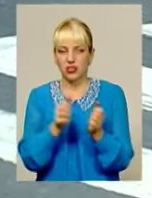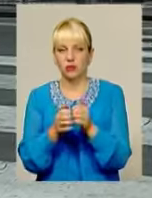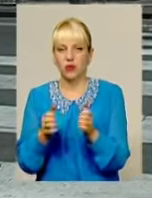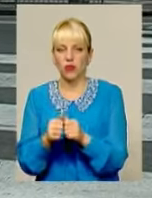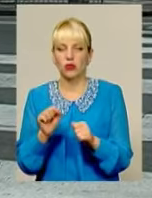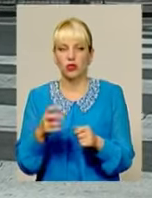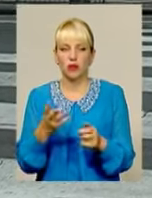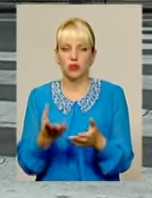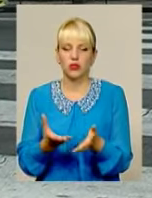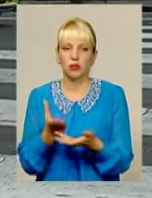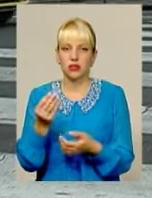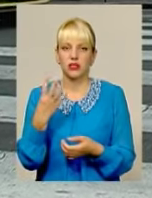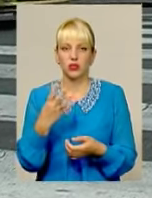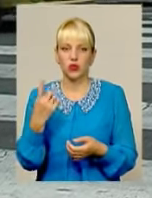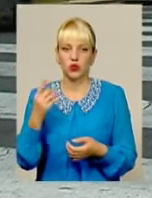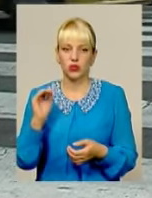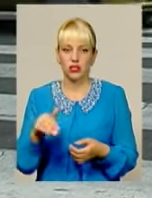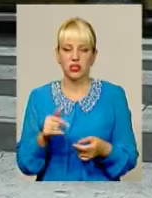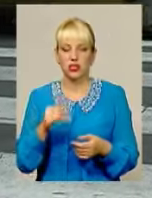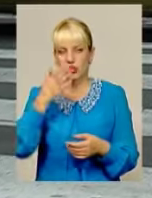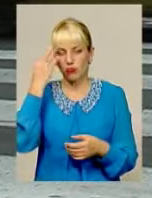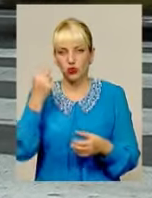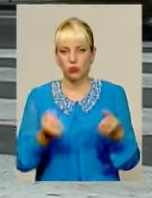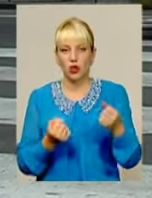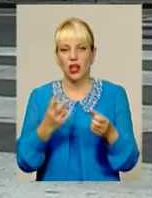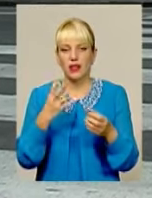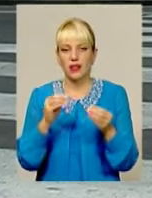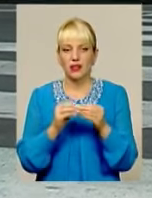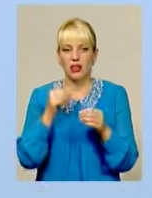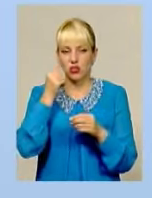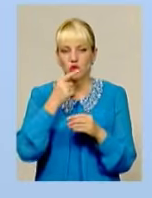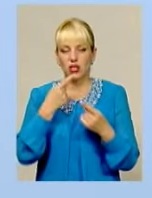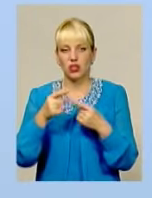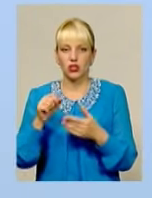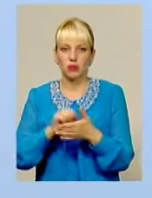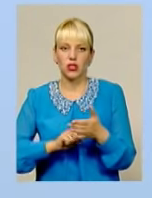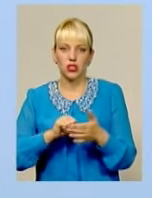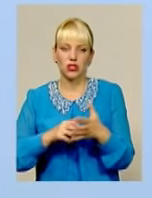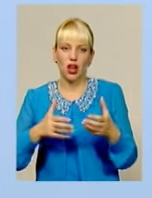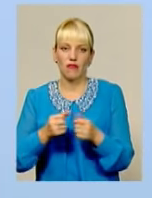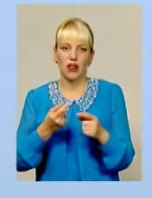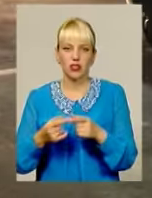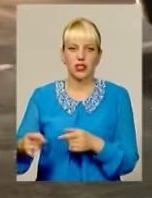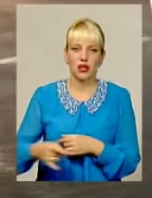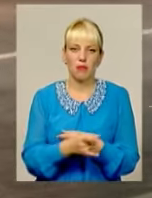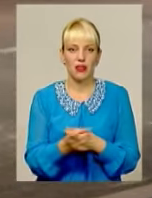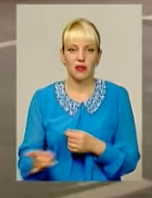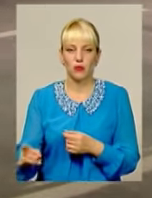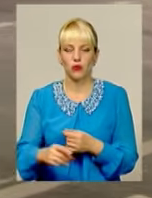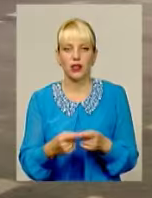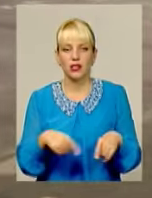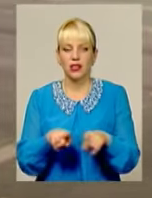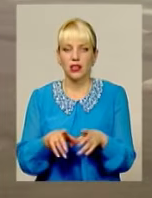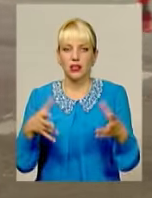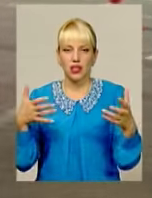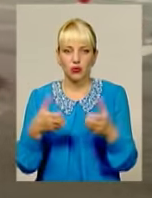вже 41 тисячу і забути про керму на 10 років. Серед інших причин аварій на дорогах – маневрування. Такі ДТП бувають за участю як